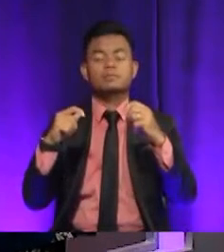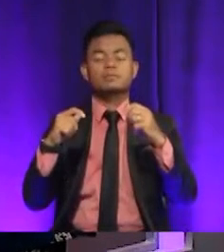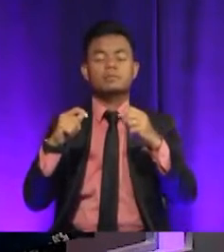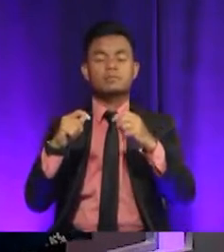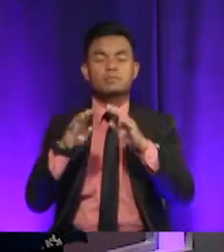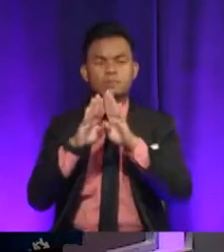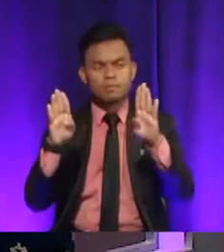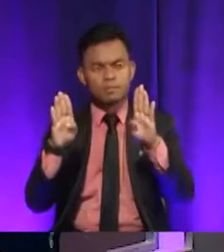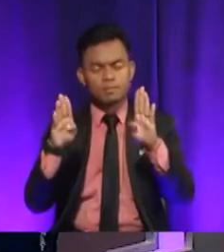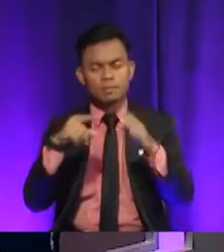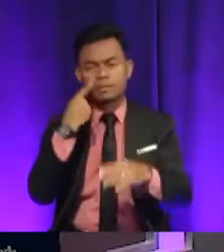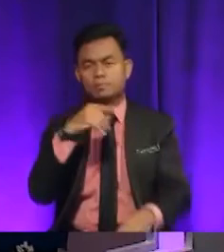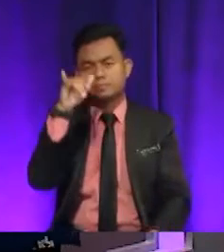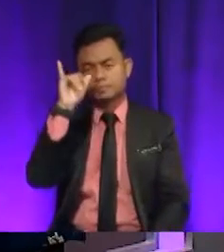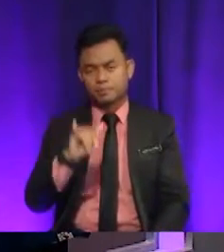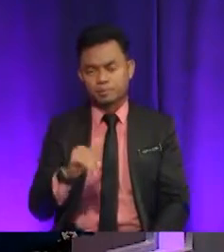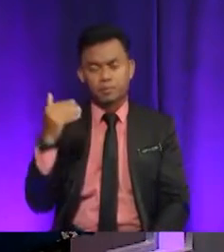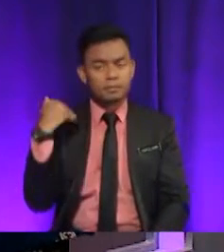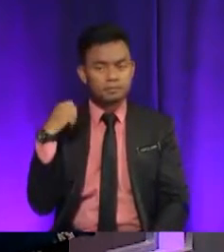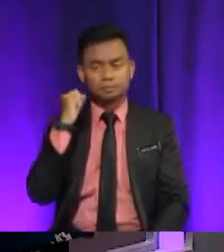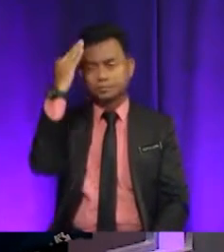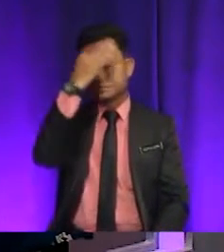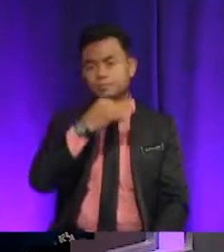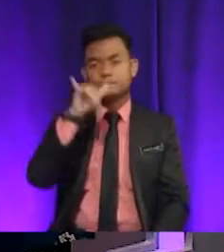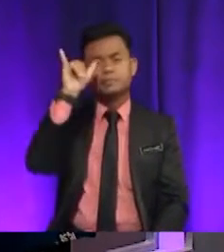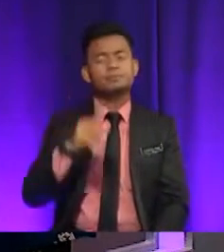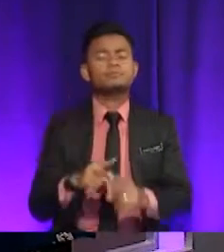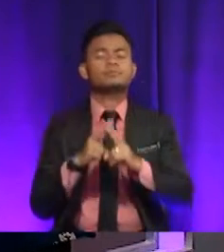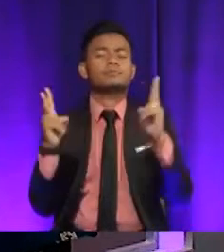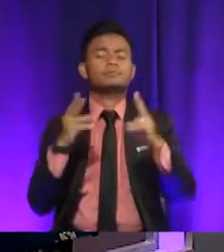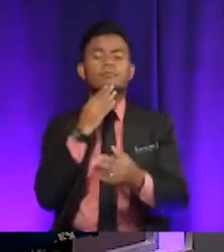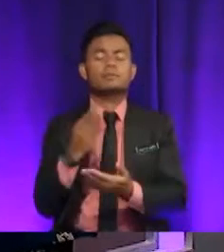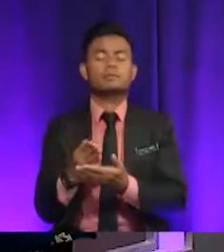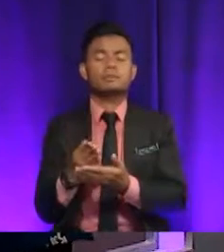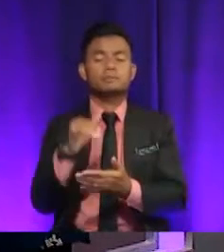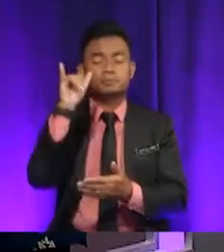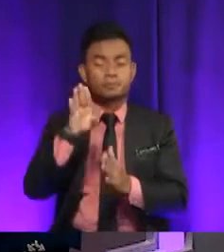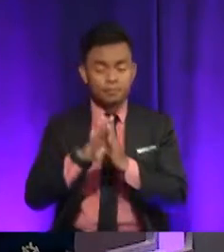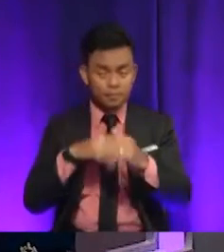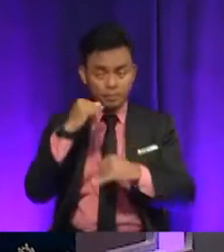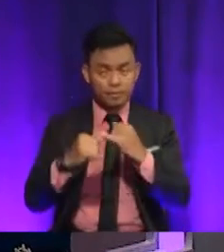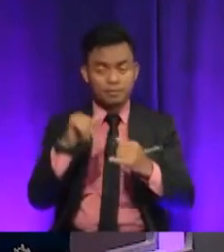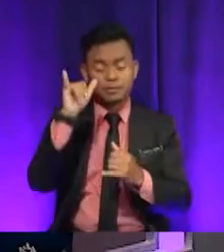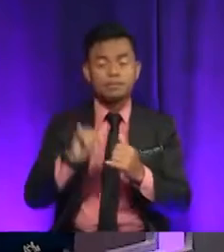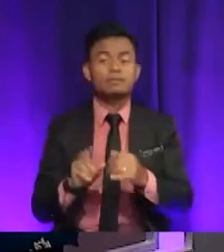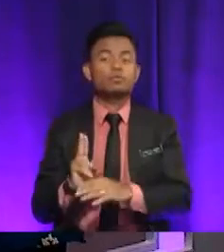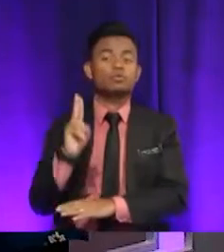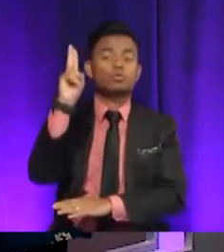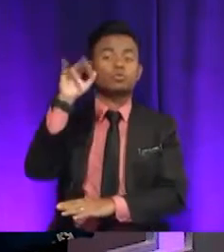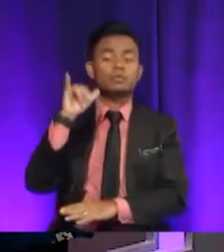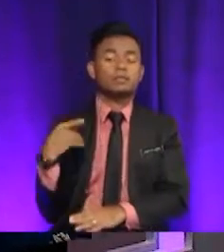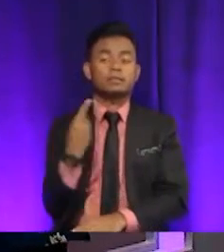sifat yang sangat baik sifat yang cemerlang yang berjaya yang unggul yang kita boleh contohin dalam syair bidah